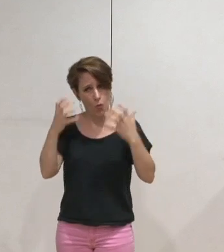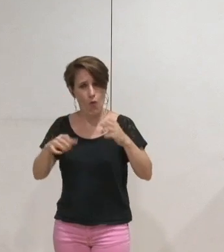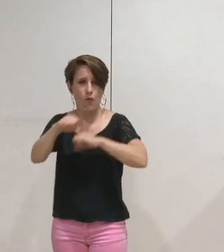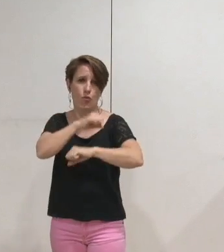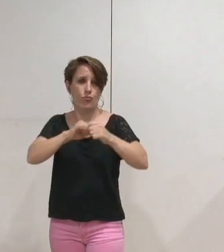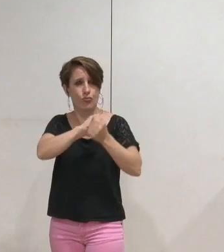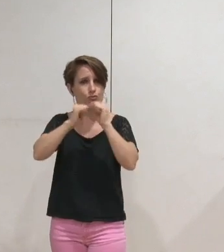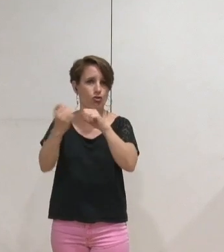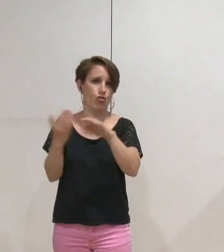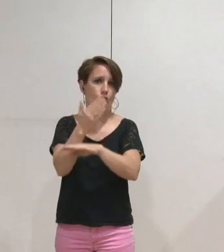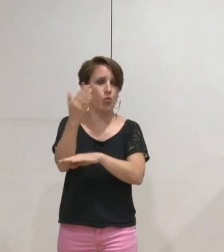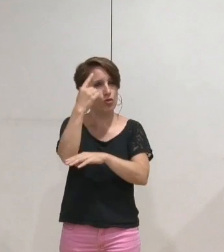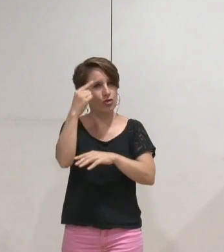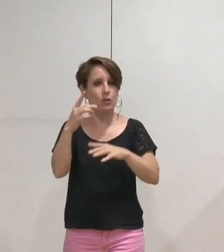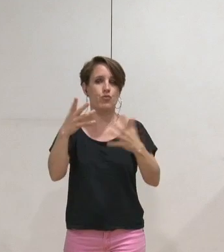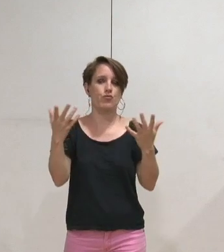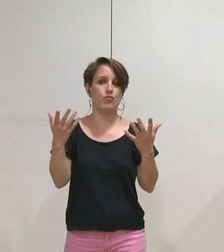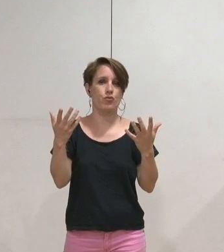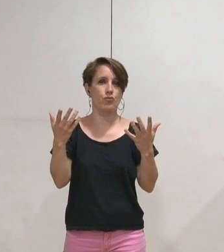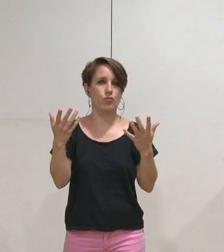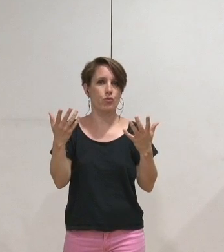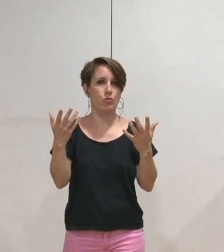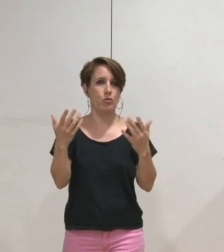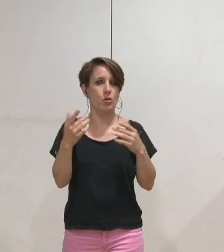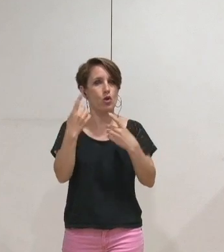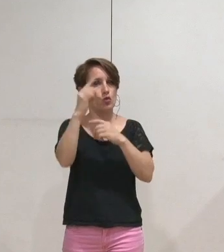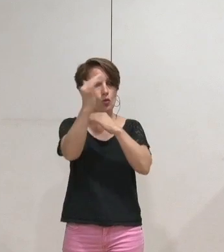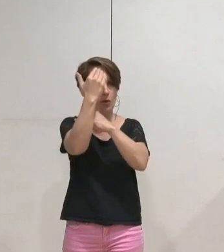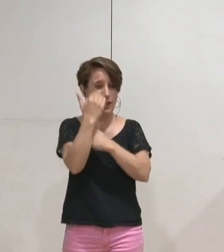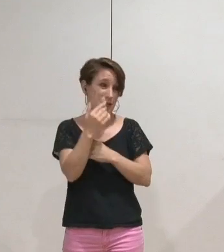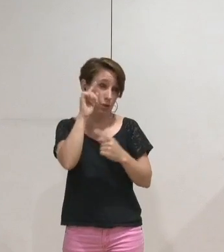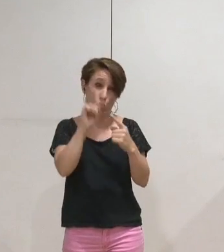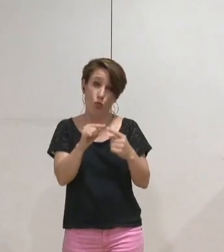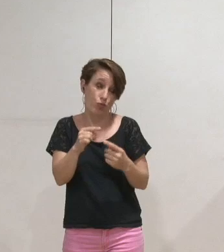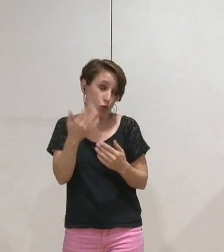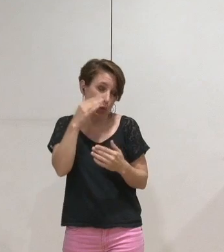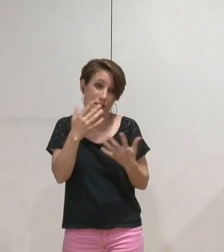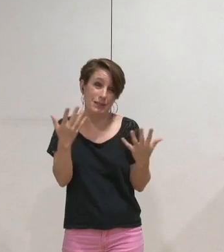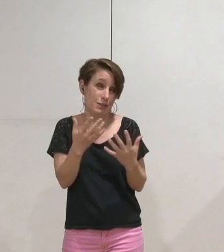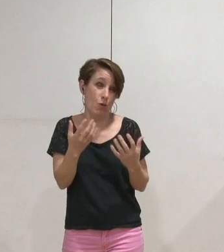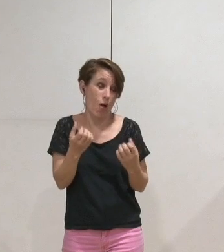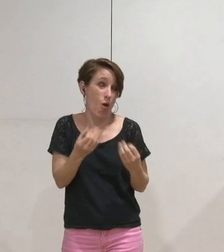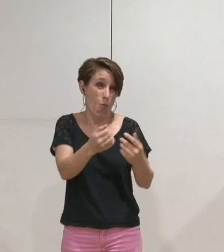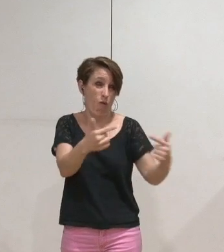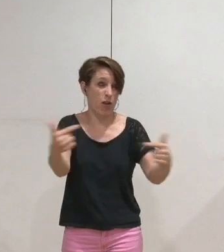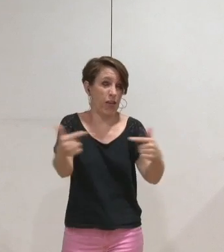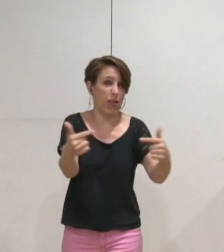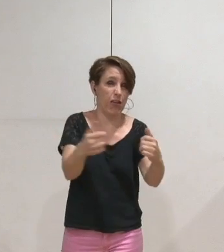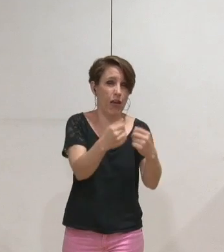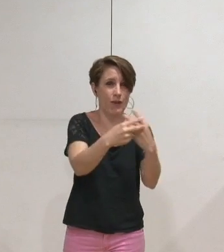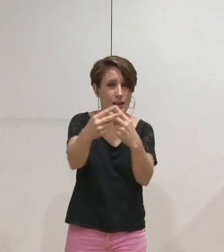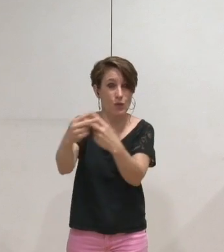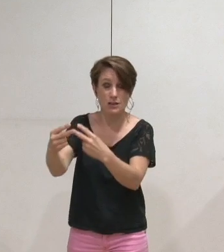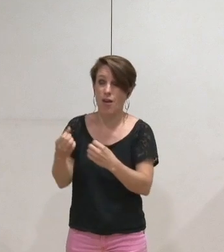projet était connu c'était créer des points de friction avec les habitants créer des points d'épuisement avec les association qui